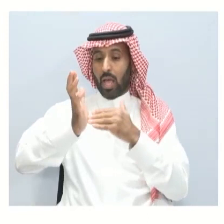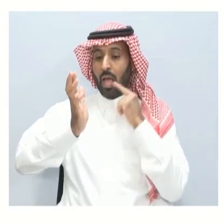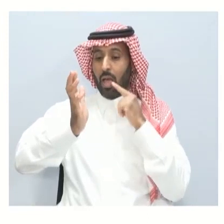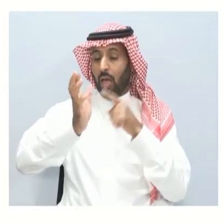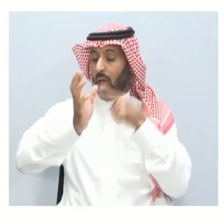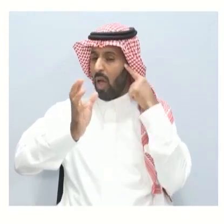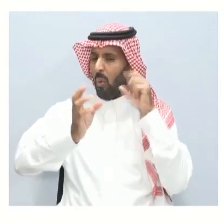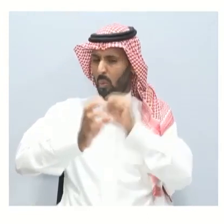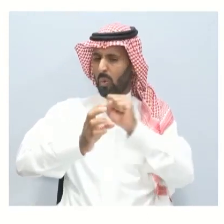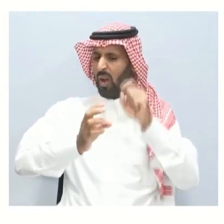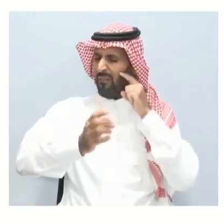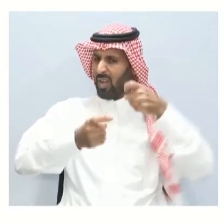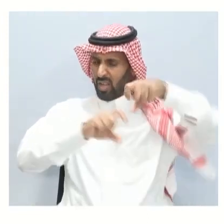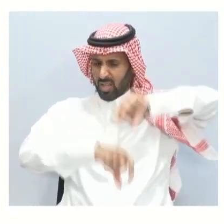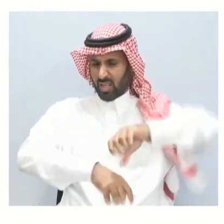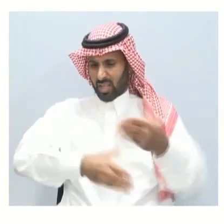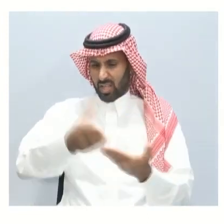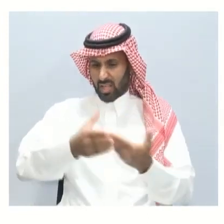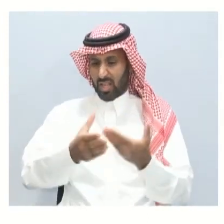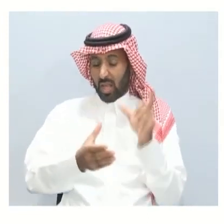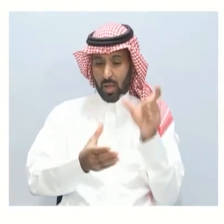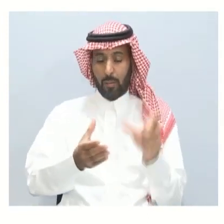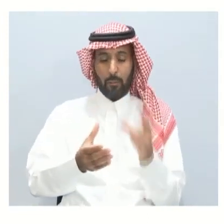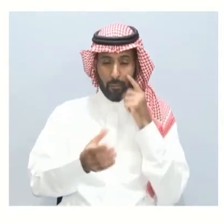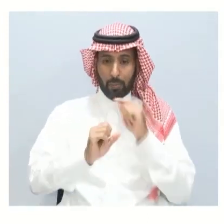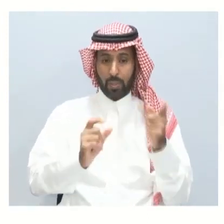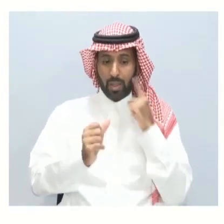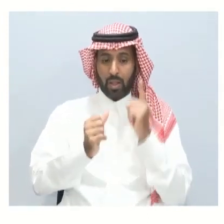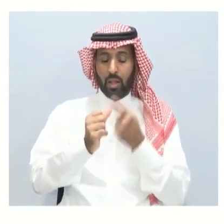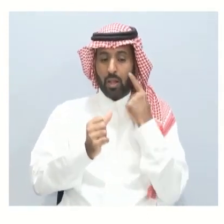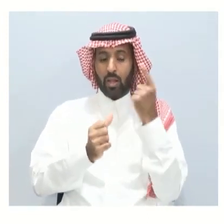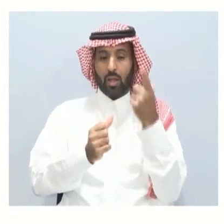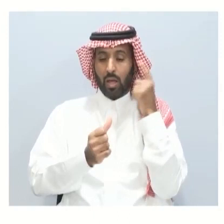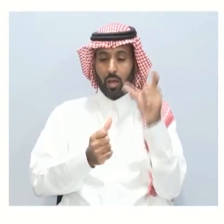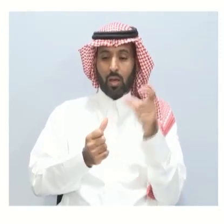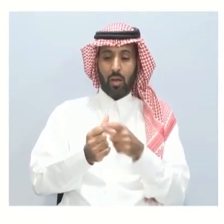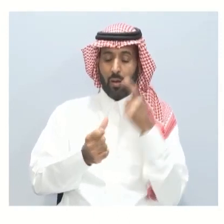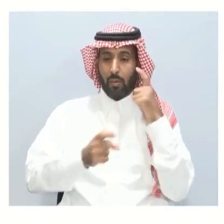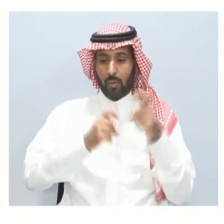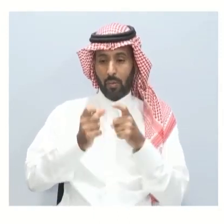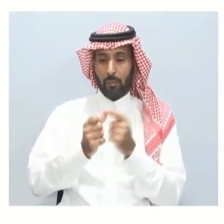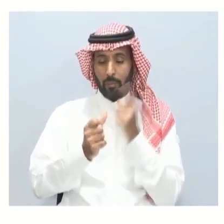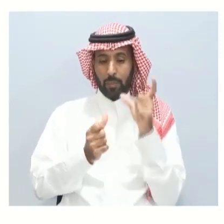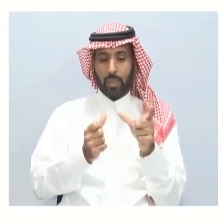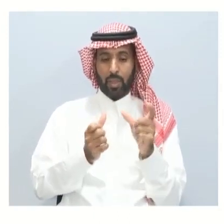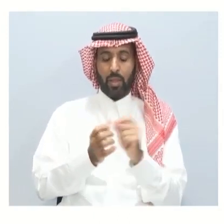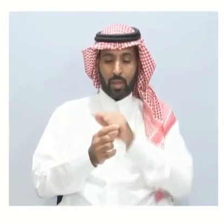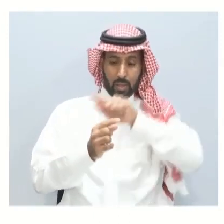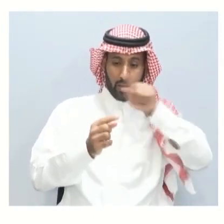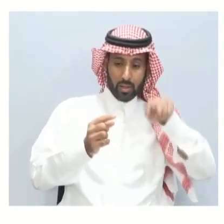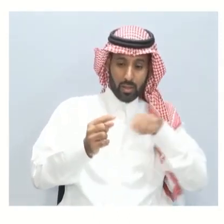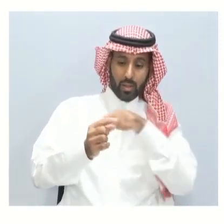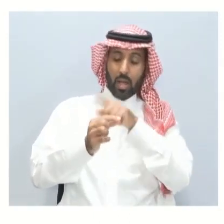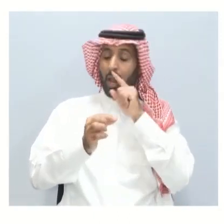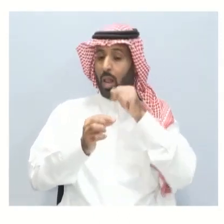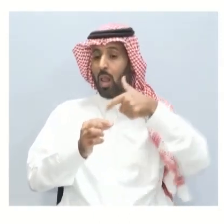طبعا تحدد الخواص الكيميائيه للعناصر نلاحظ هنا مجموعه من العناصر وتمثيل